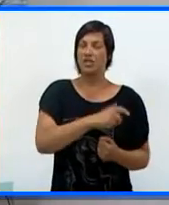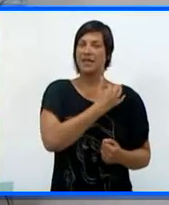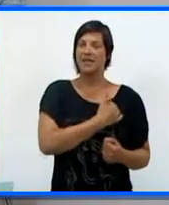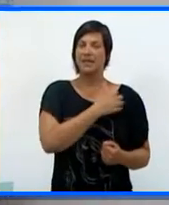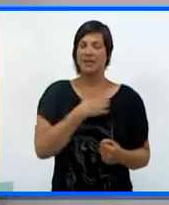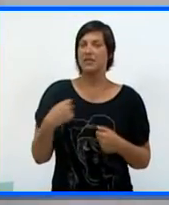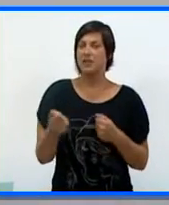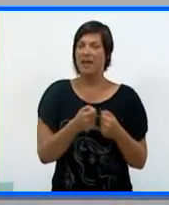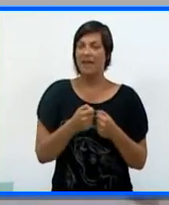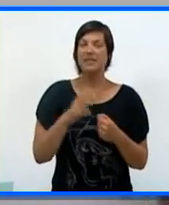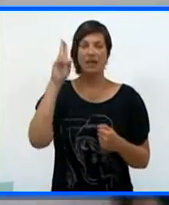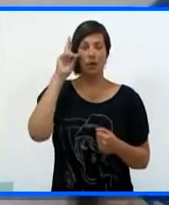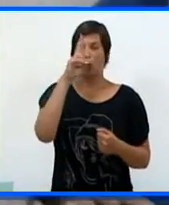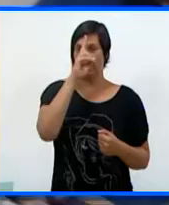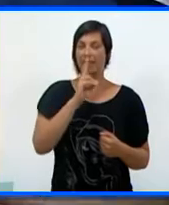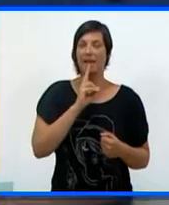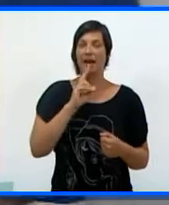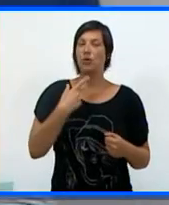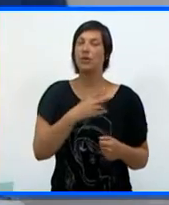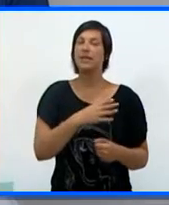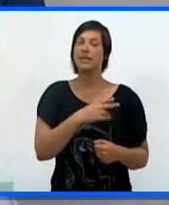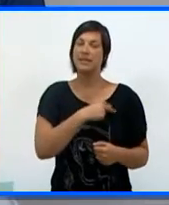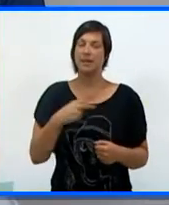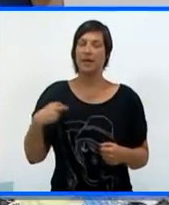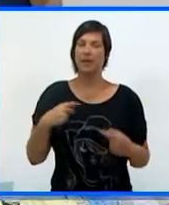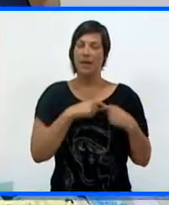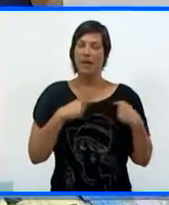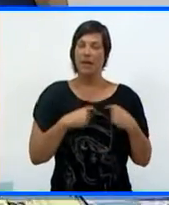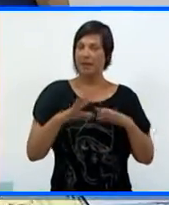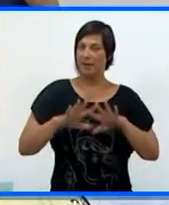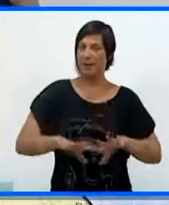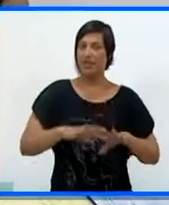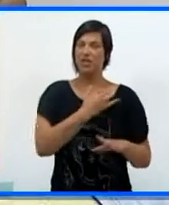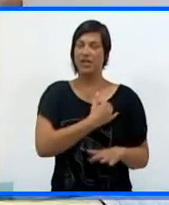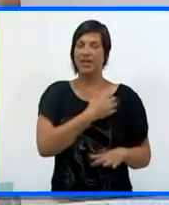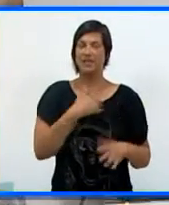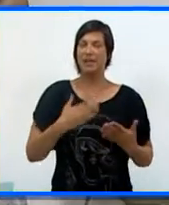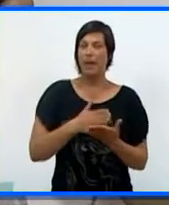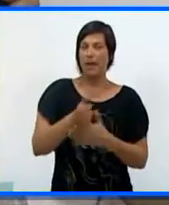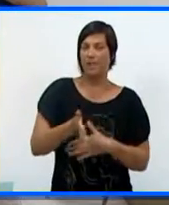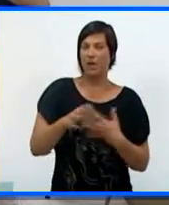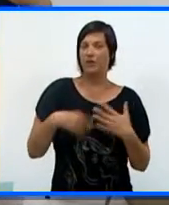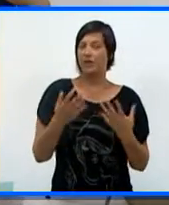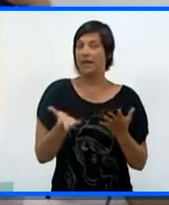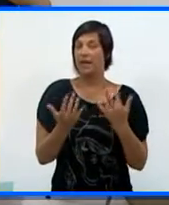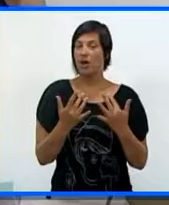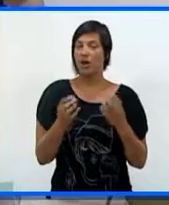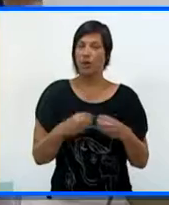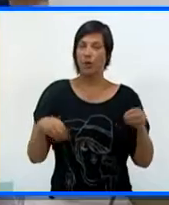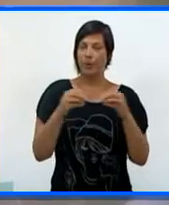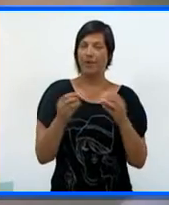članica Hrvatskog saveza gluhih i nagluhih Zagreb i humanitarne mreže Hrvatske, a provodi nekoliko